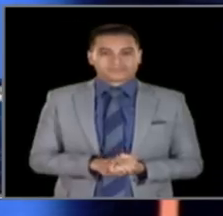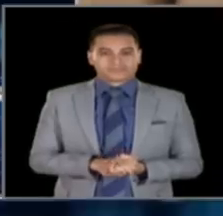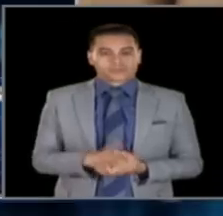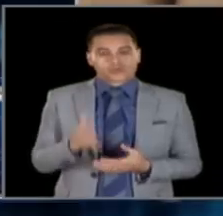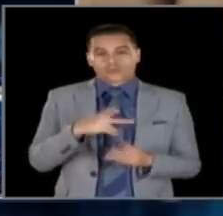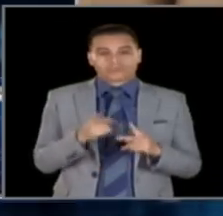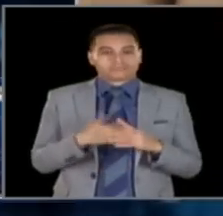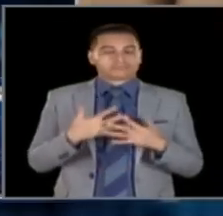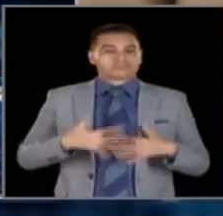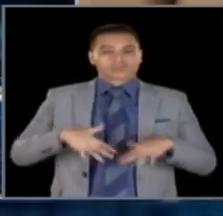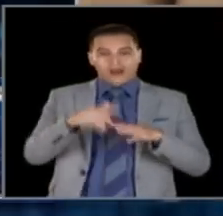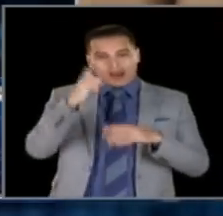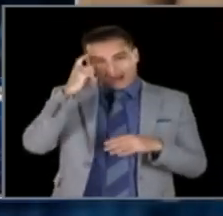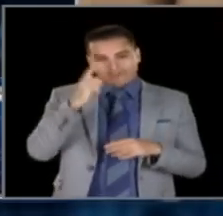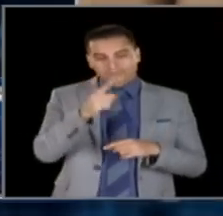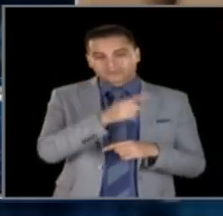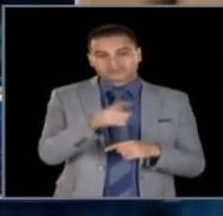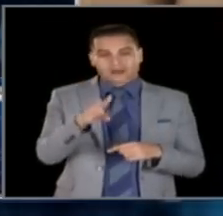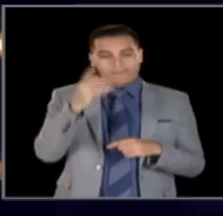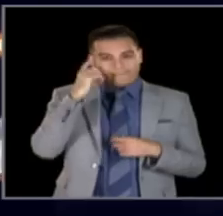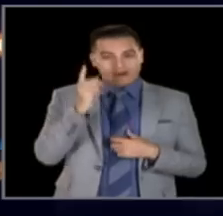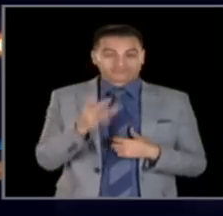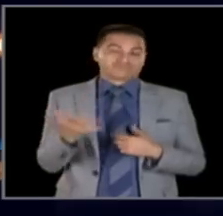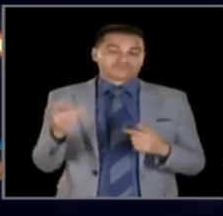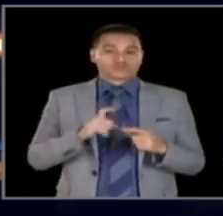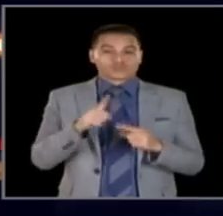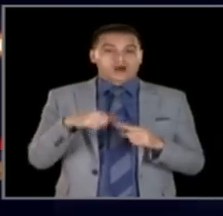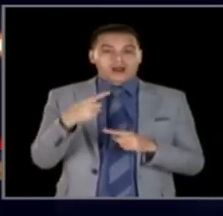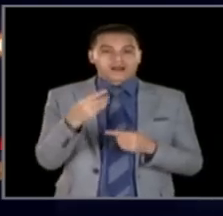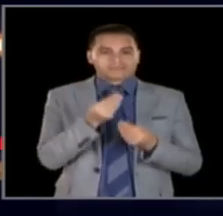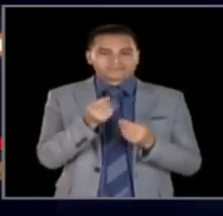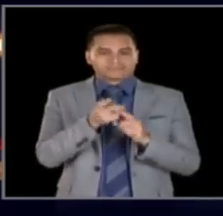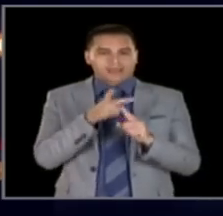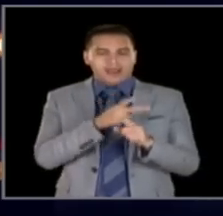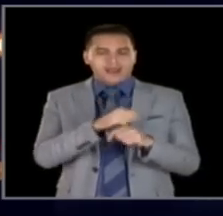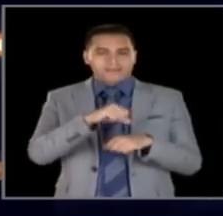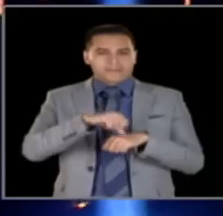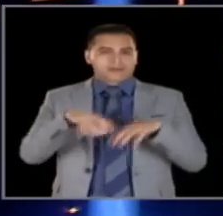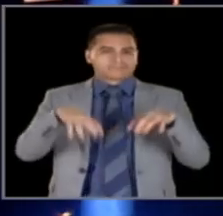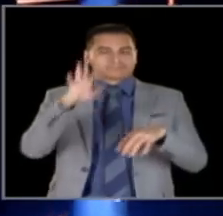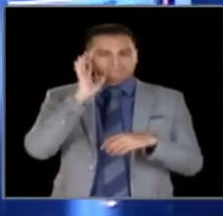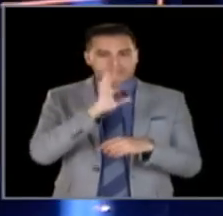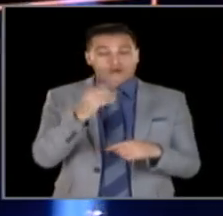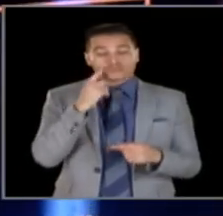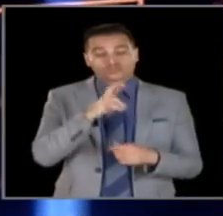كل الجمهور عارف إلا أنتوا الأربعة. السؤال اللي جاي لوحات ومعالم، والسؤال هو،